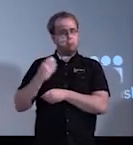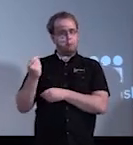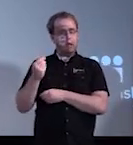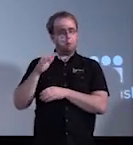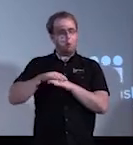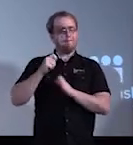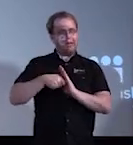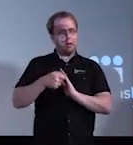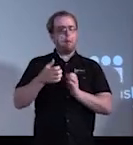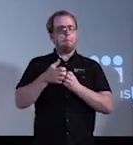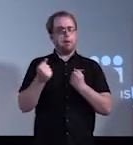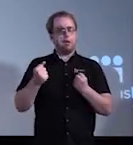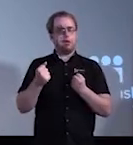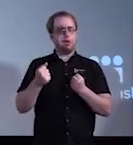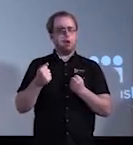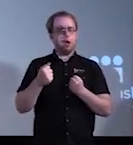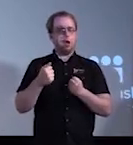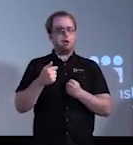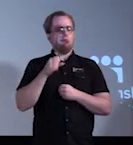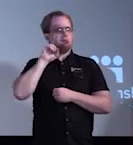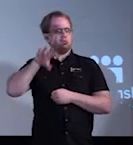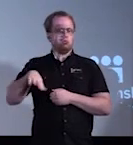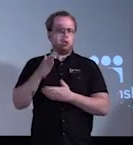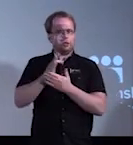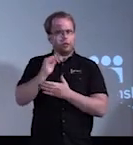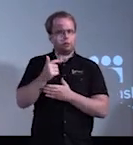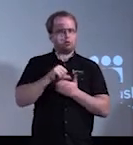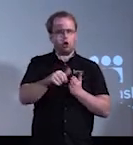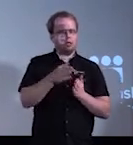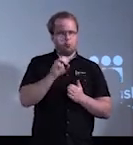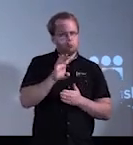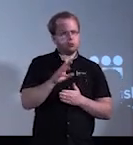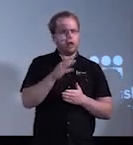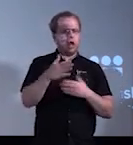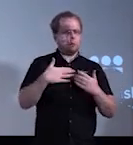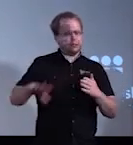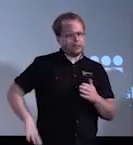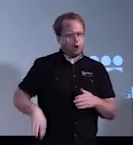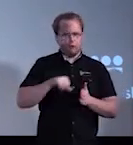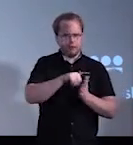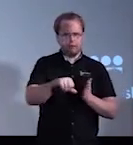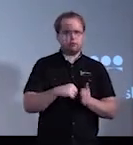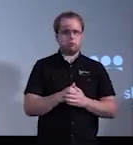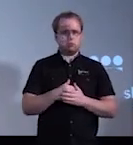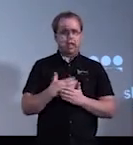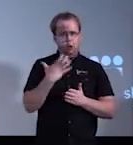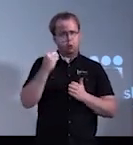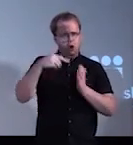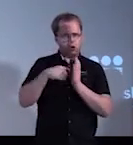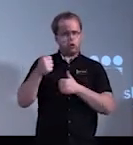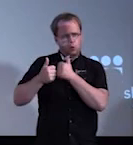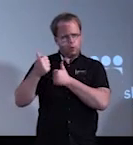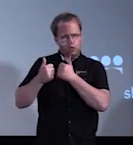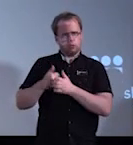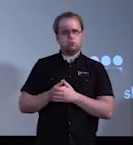film fast utan att förhålla sig till rättigheter och inte betala moms, arbetsgivaravgifter och sånt. Så det är en storskalig olaglig konkurrens. Det finns inget av det